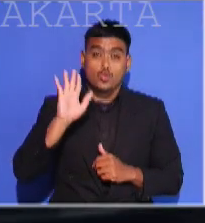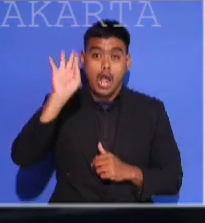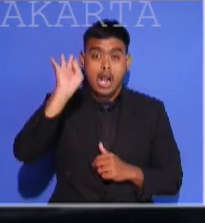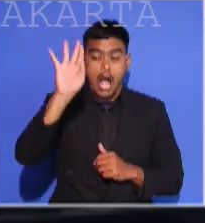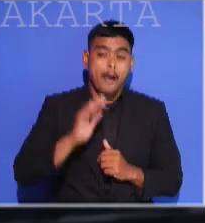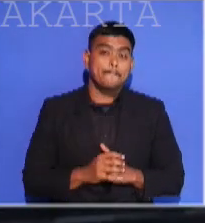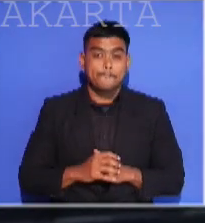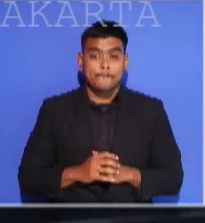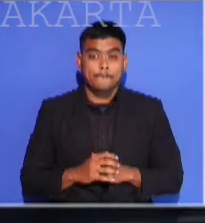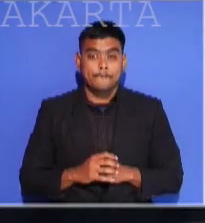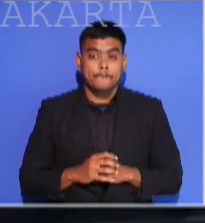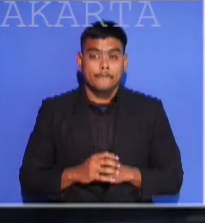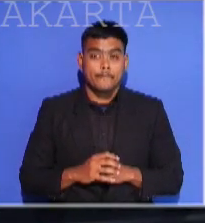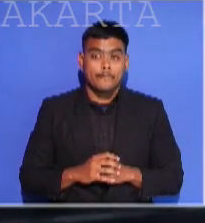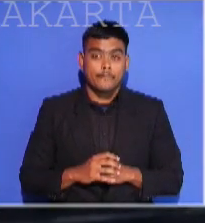Papua saya Jati melaporkan